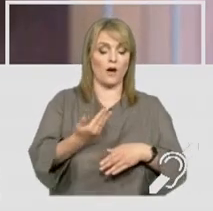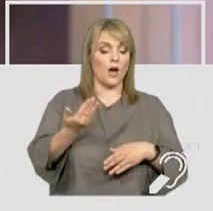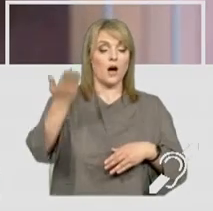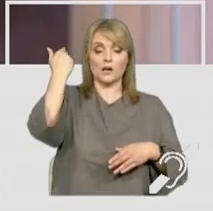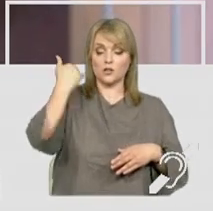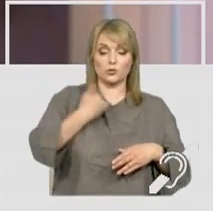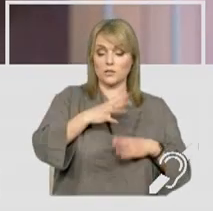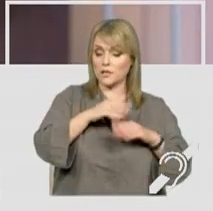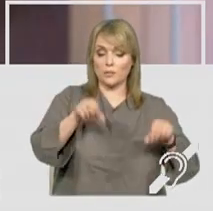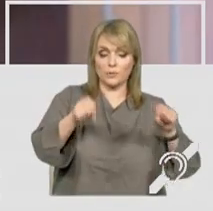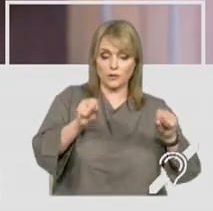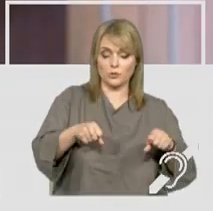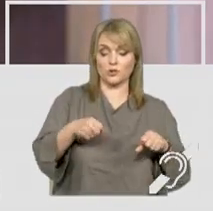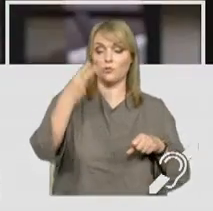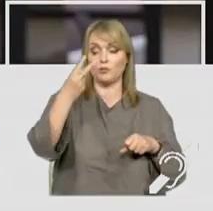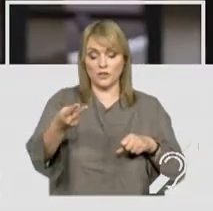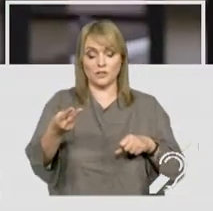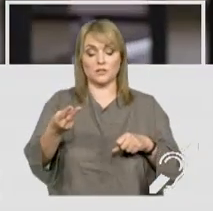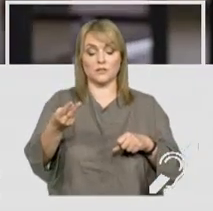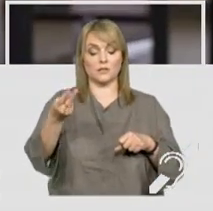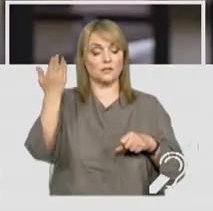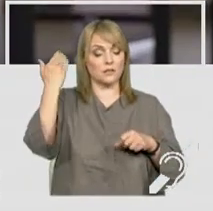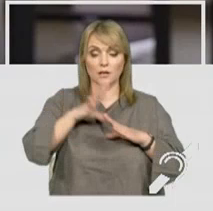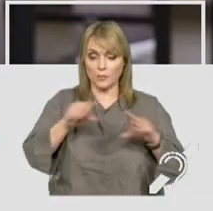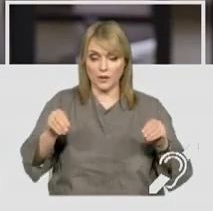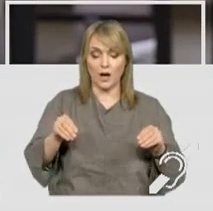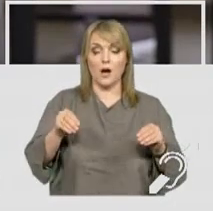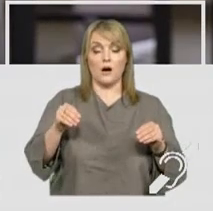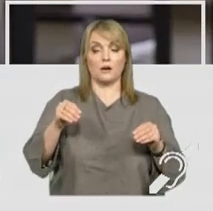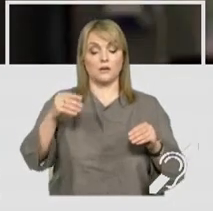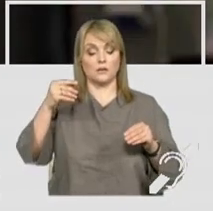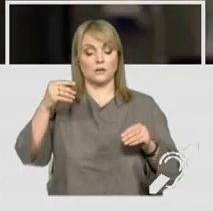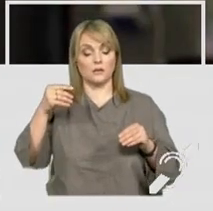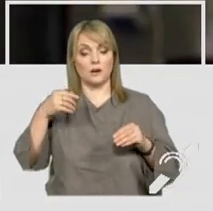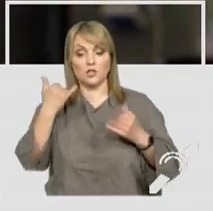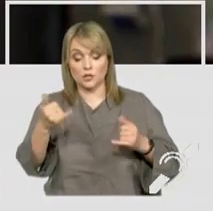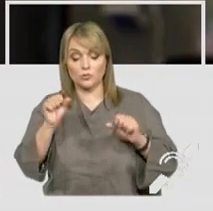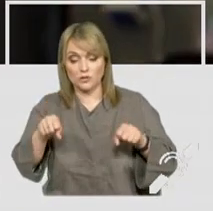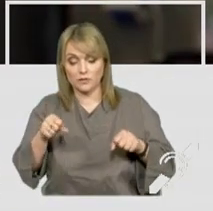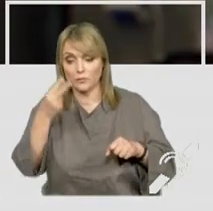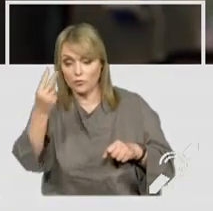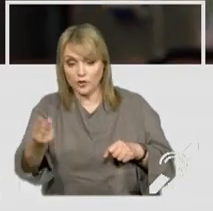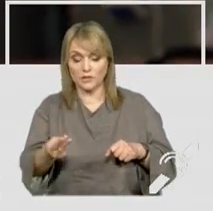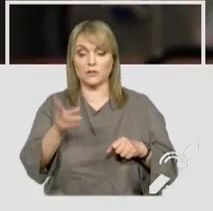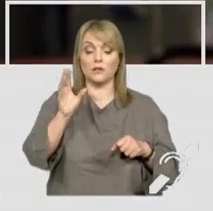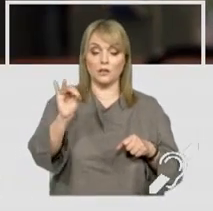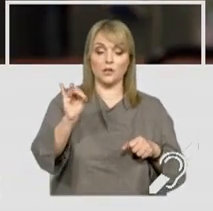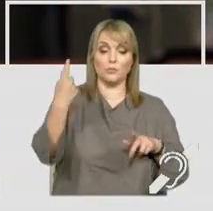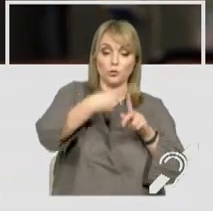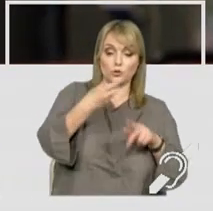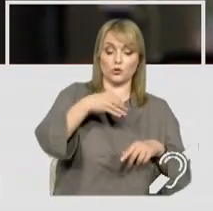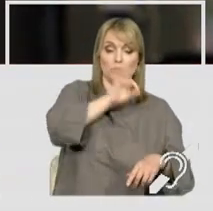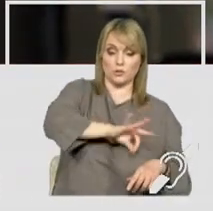învăța și sunt mândru de colegiul nostru că are așa tehnică bună. Putem vedea cum